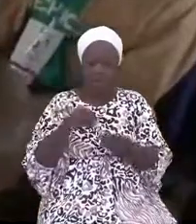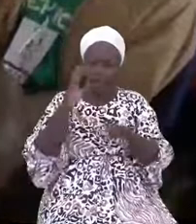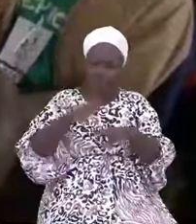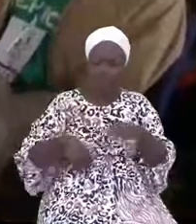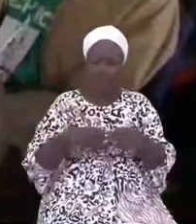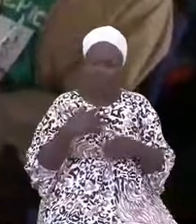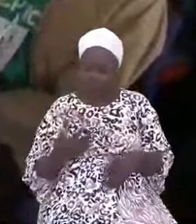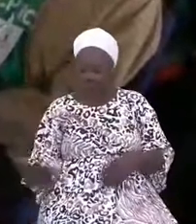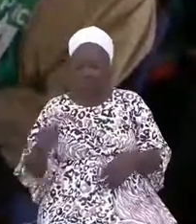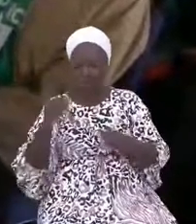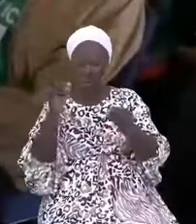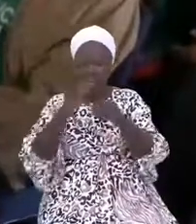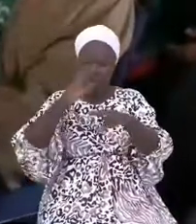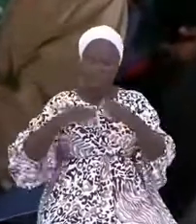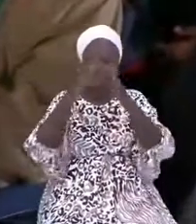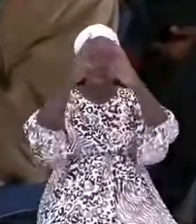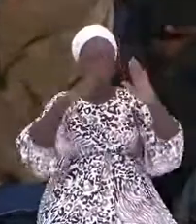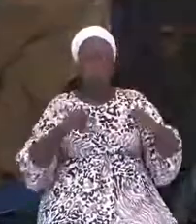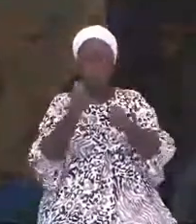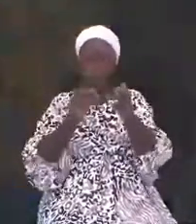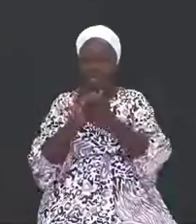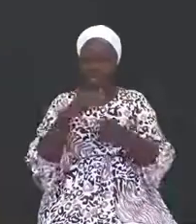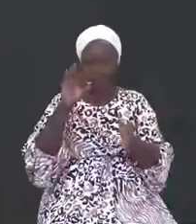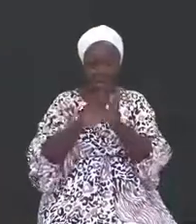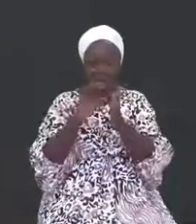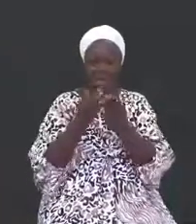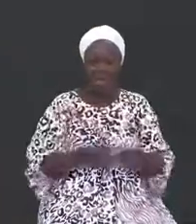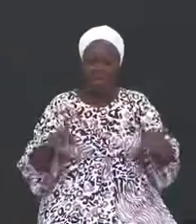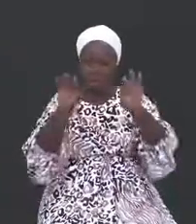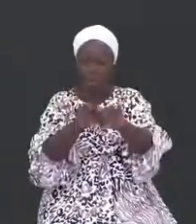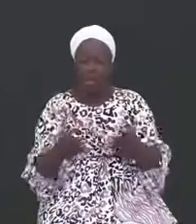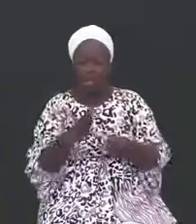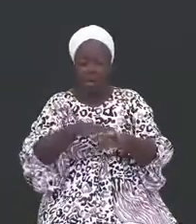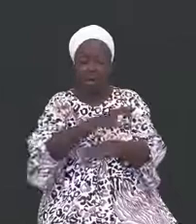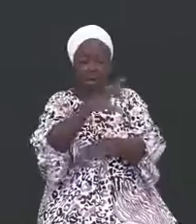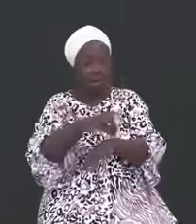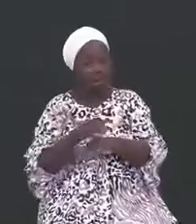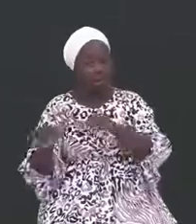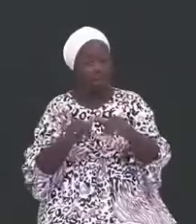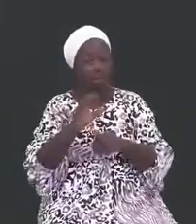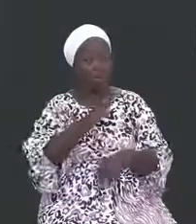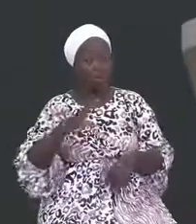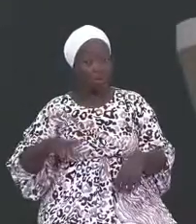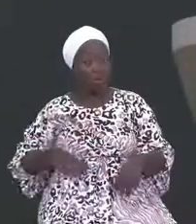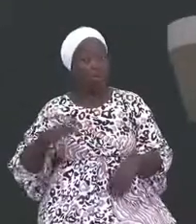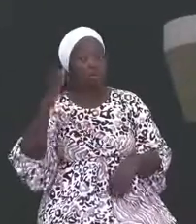tout autre chose que tu considères de pression sur la terre est-ce que Christ c'est